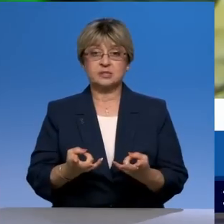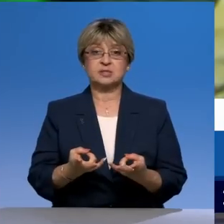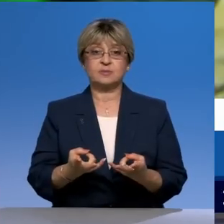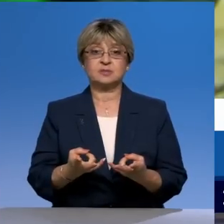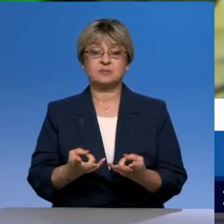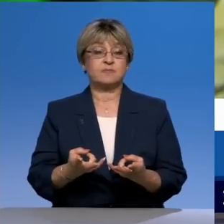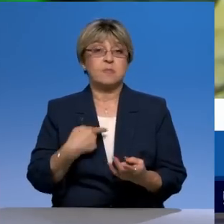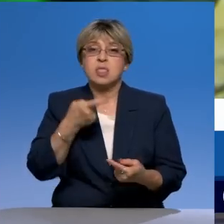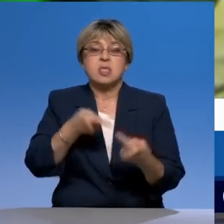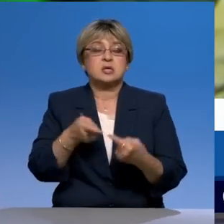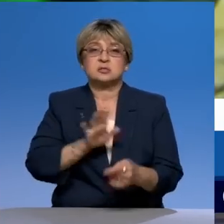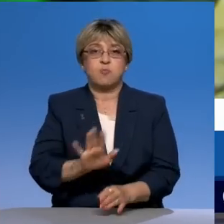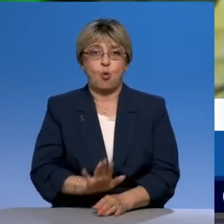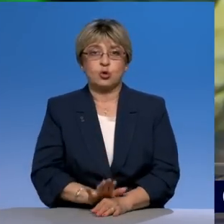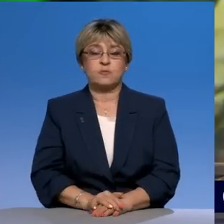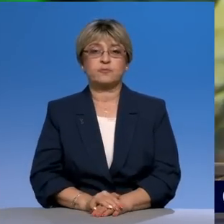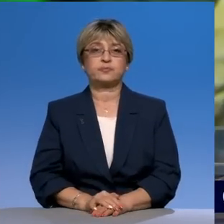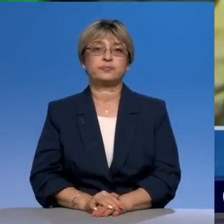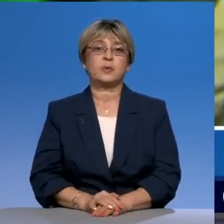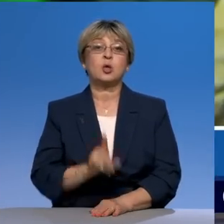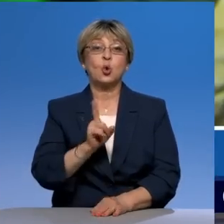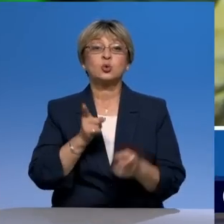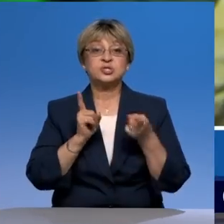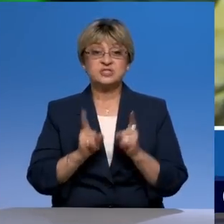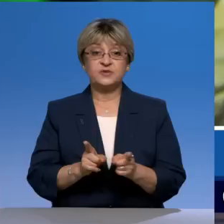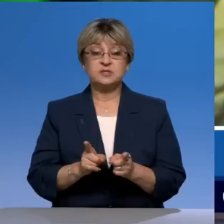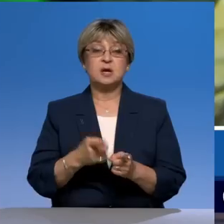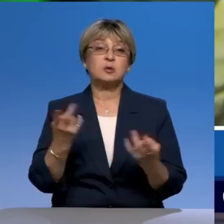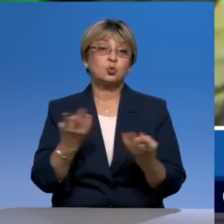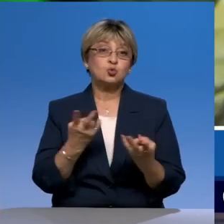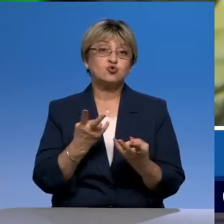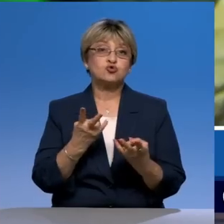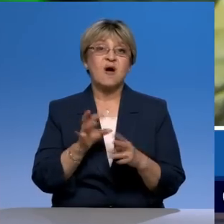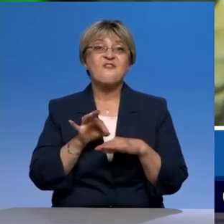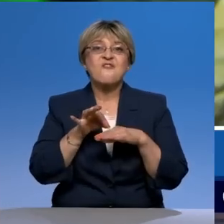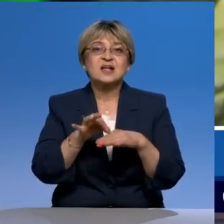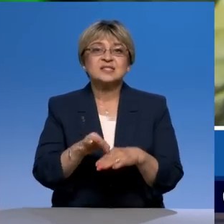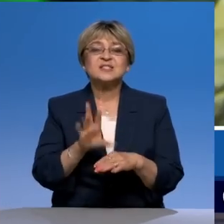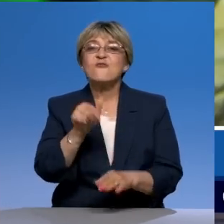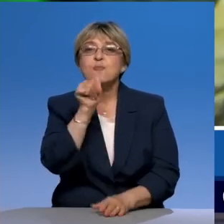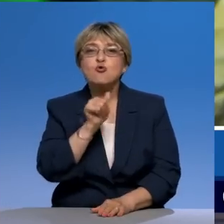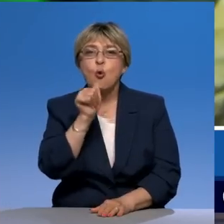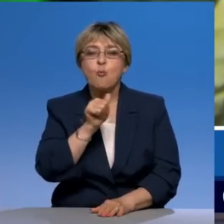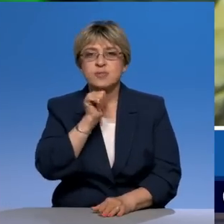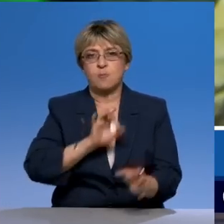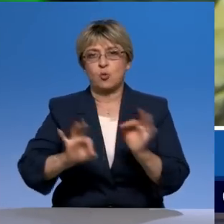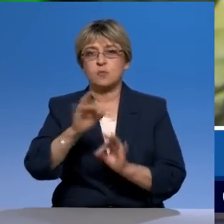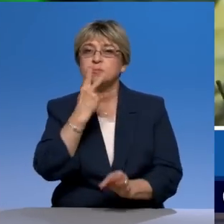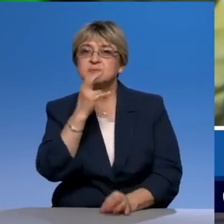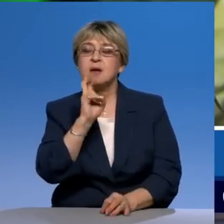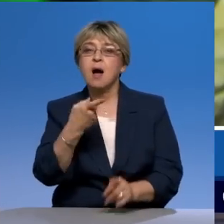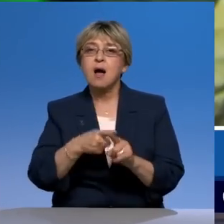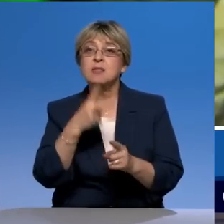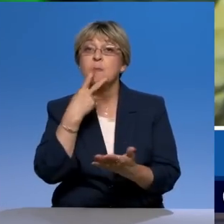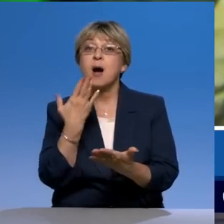осознанная необходимость, да. Но действительно стоит, наверное, вводить ее в пилотных проектах, посмотреть, что, как это покажет. Там,